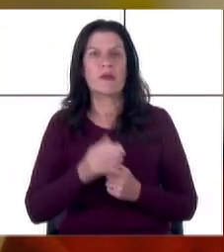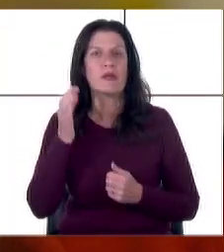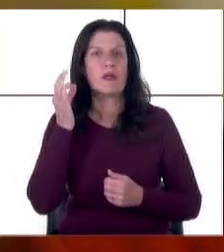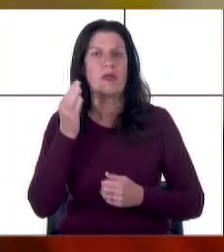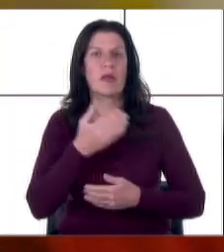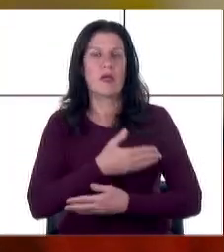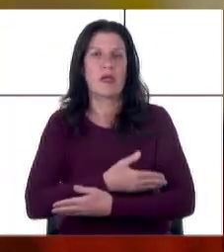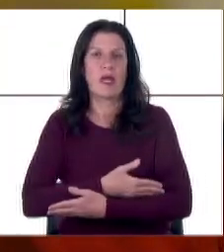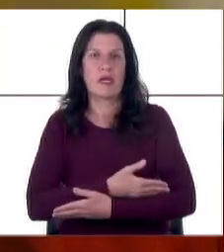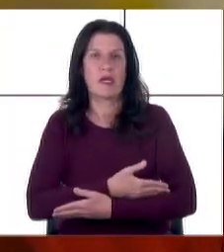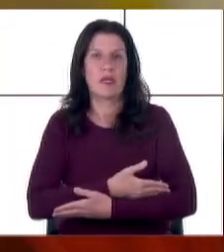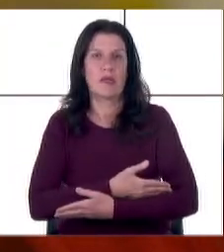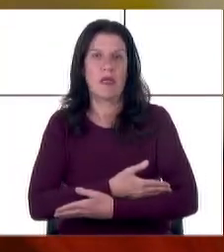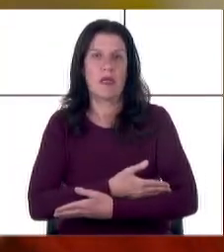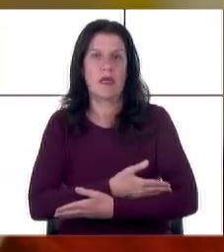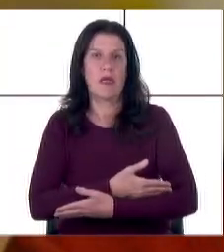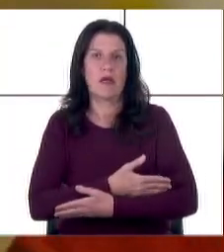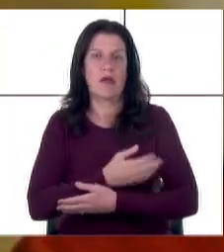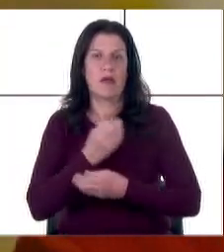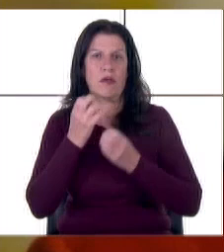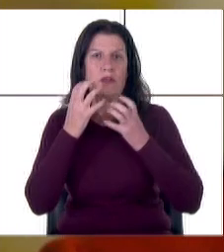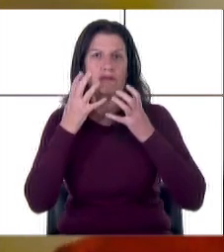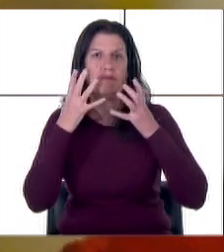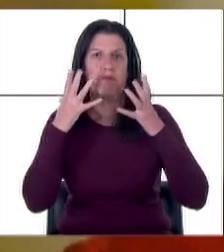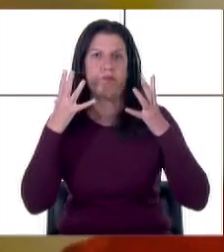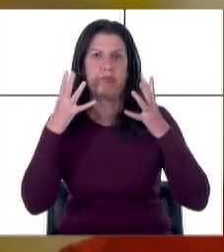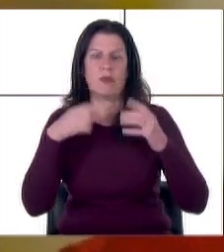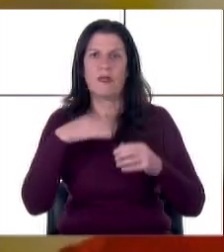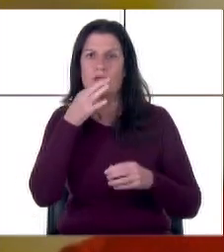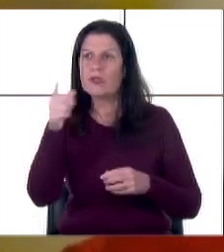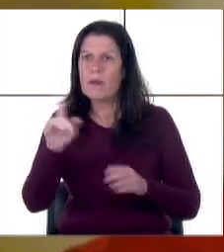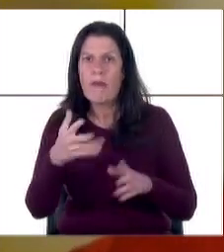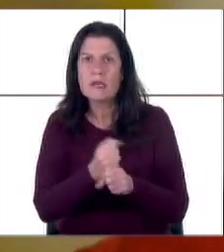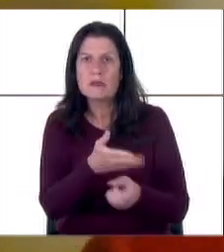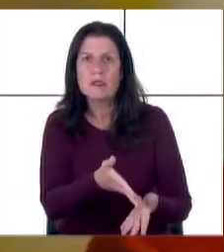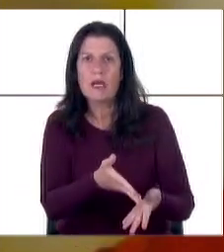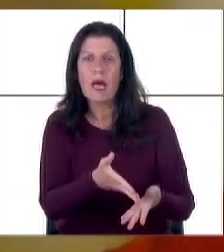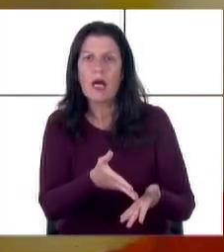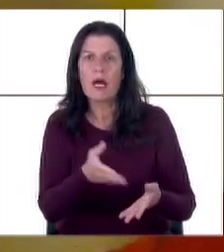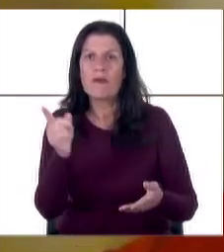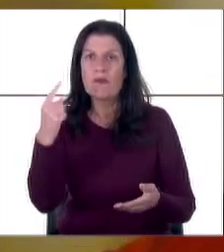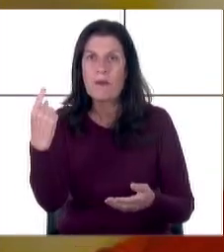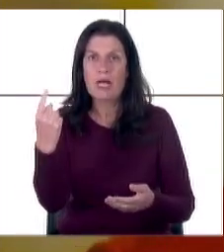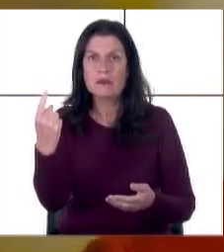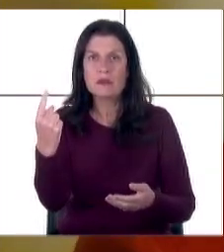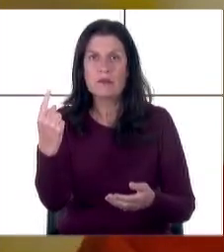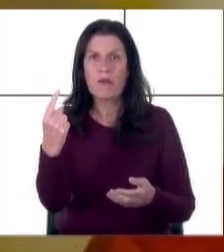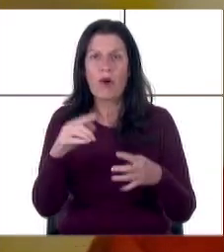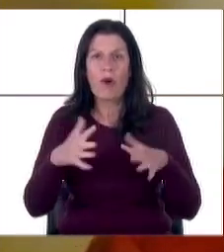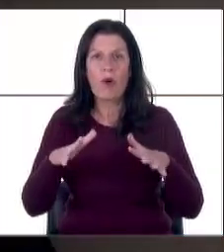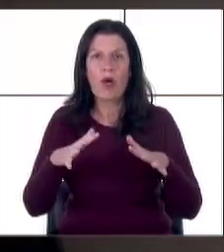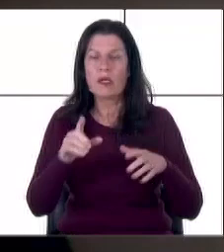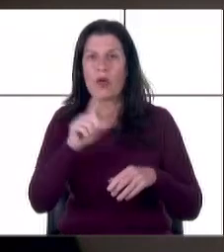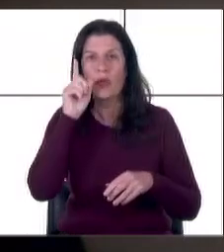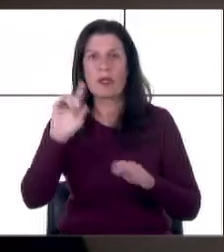אליי והיא כולה נפוחה ואני שואלת אותו מה עשית? והוא בעצמו רועד והוא לא יודע